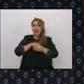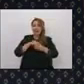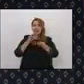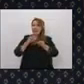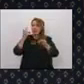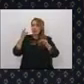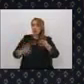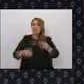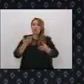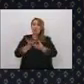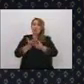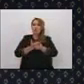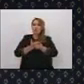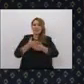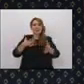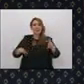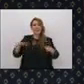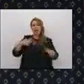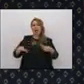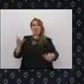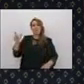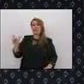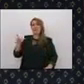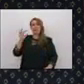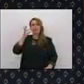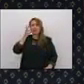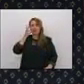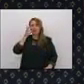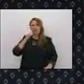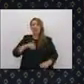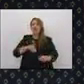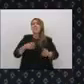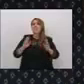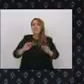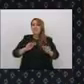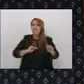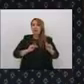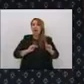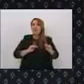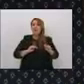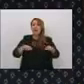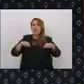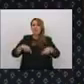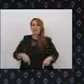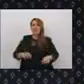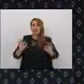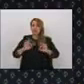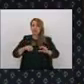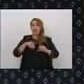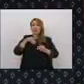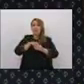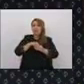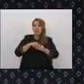هذا الملف الذي يؤرق المواطن ويحرم الدولة من تحصيل أموال في مثل هذه الظروف